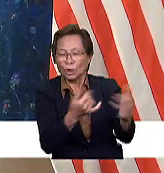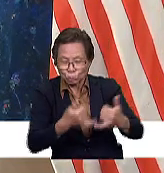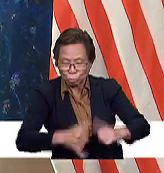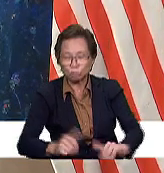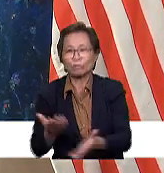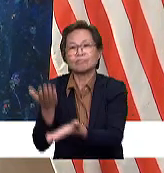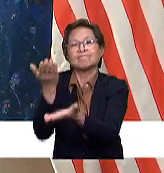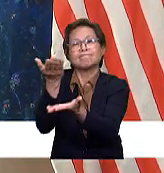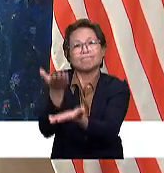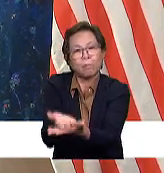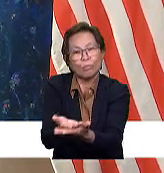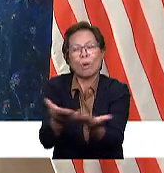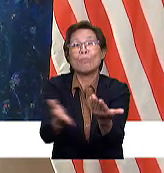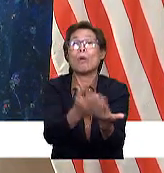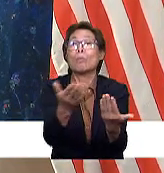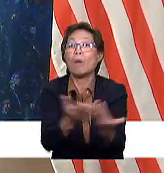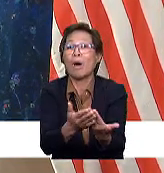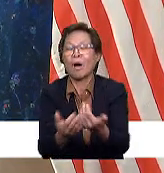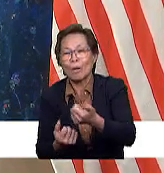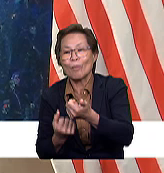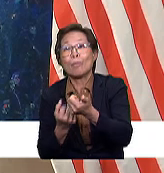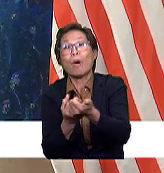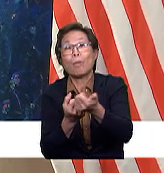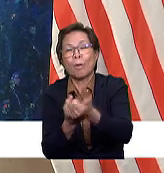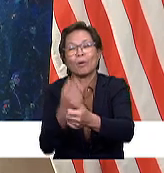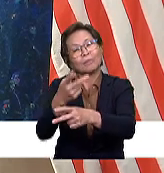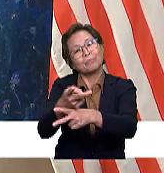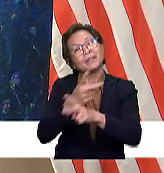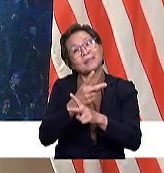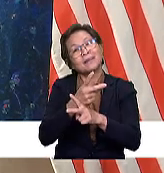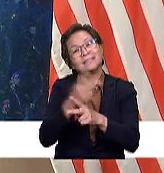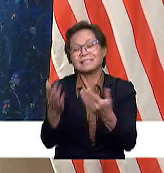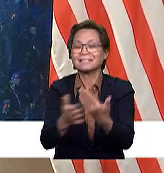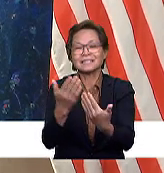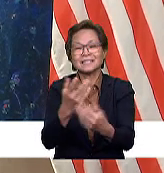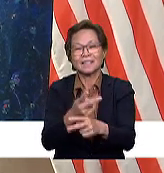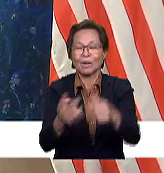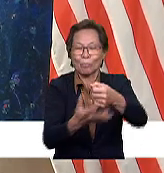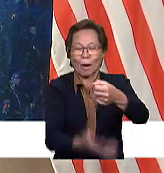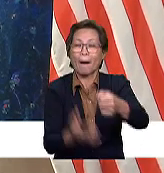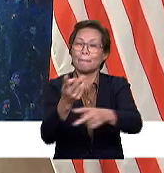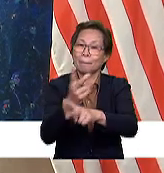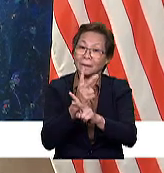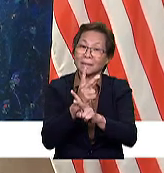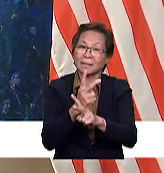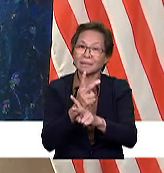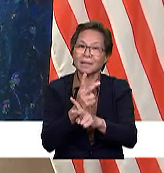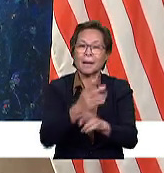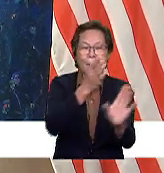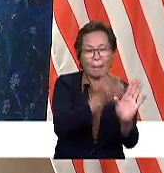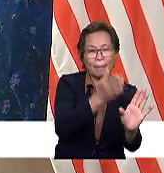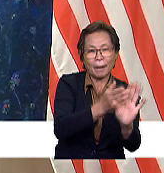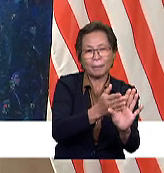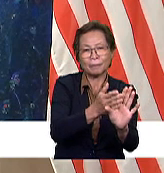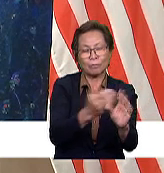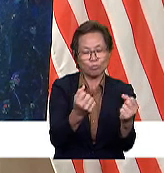menawarkan kemudahan pembiayaan dan pinjaman dana Yesus yg perbankan